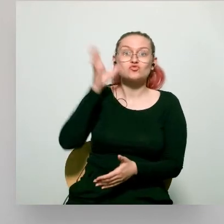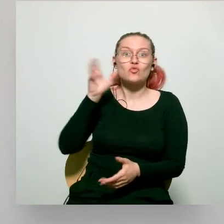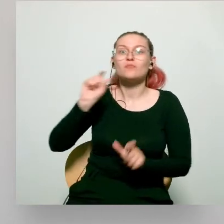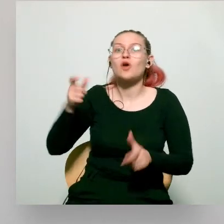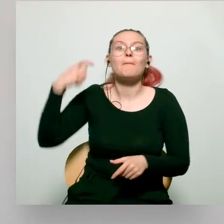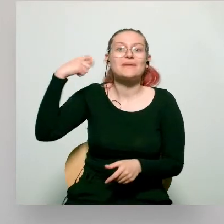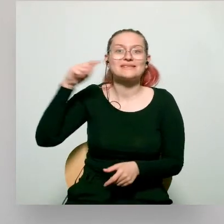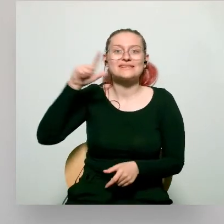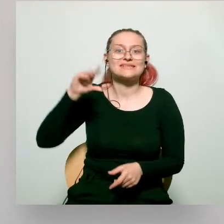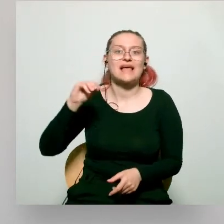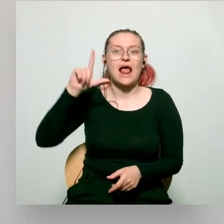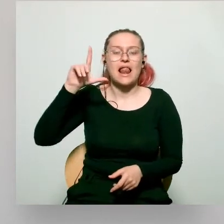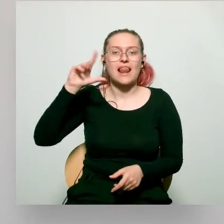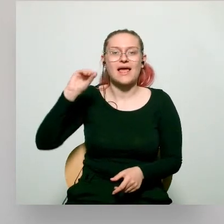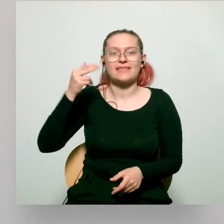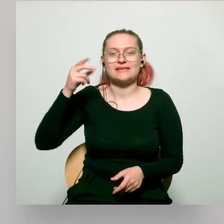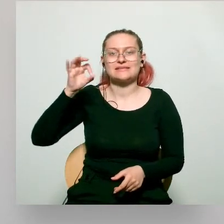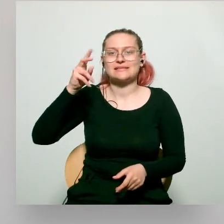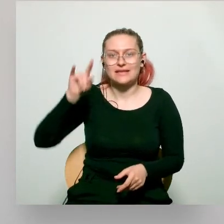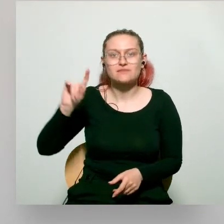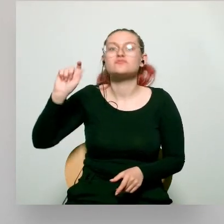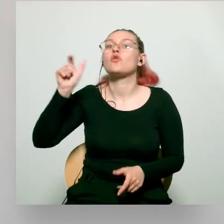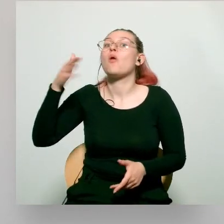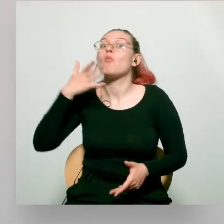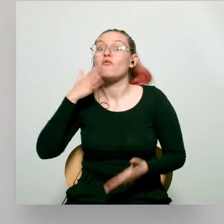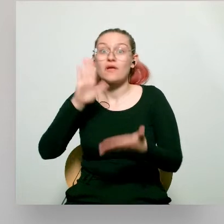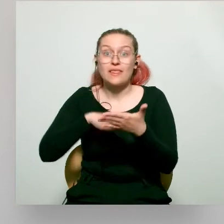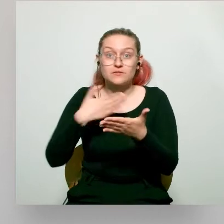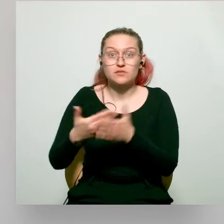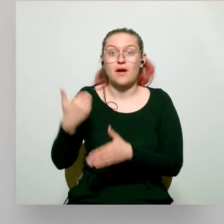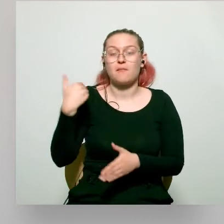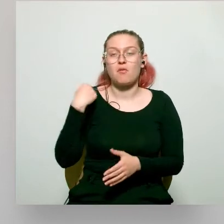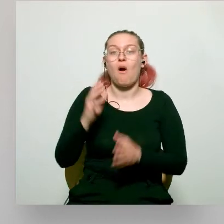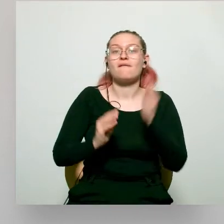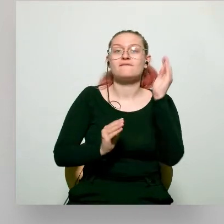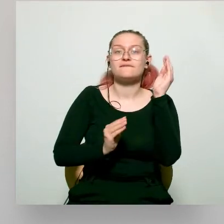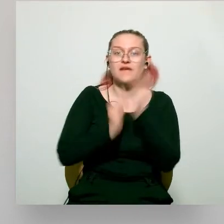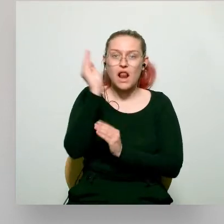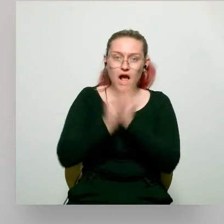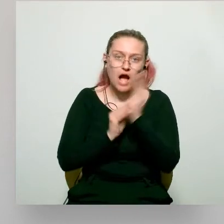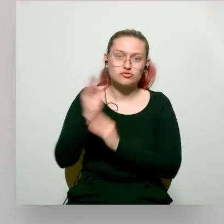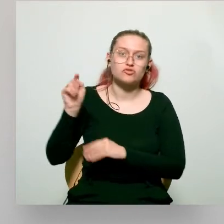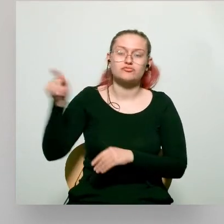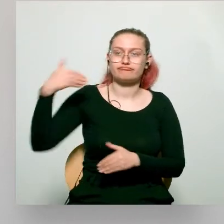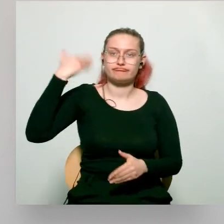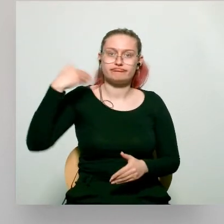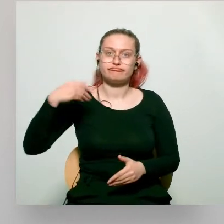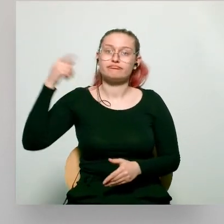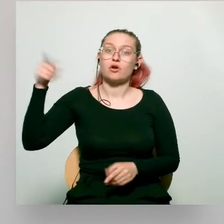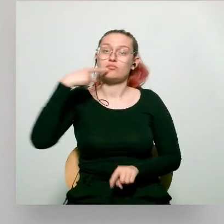Wielkanoc powoływał się na Ruś Kijowską. Problem Rusi Kijowskiej jest